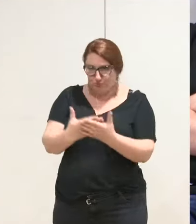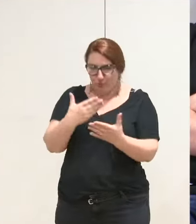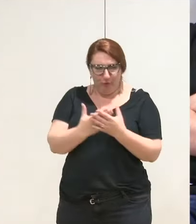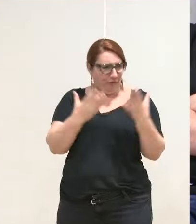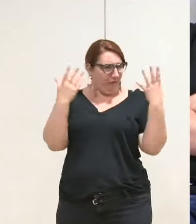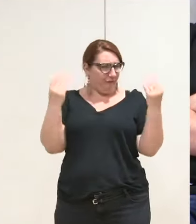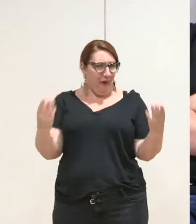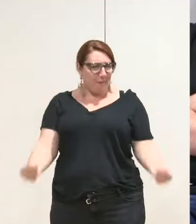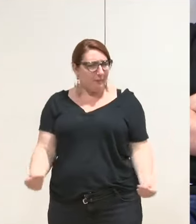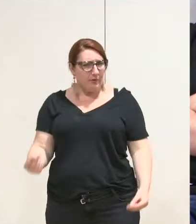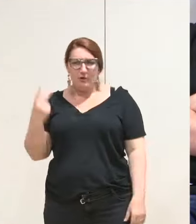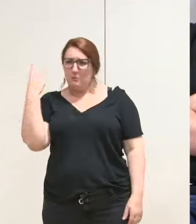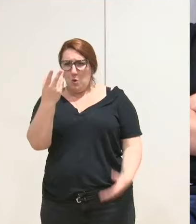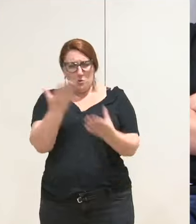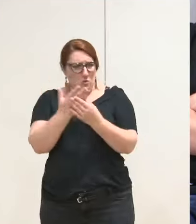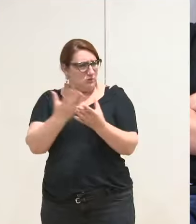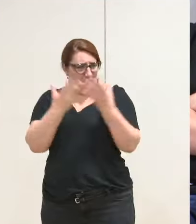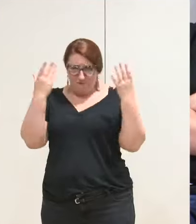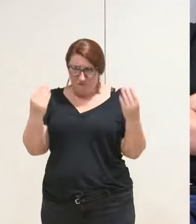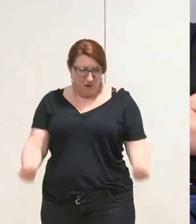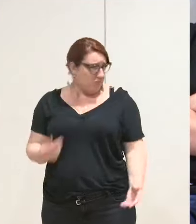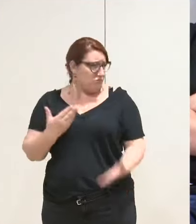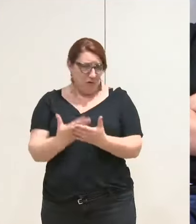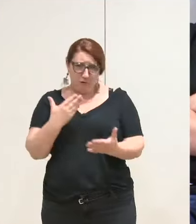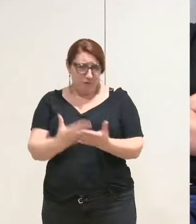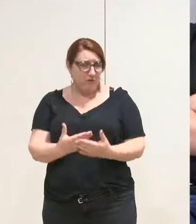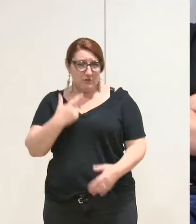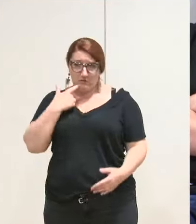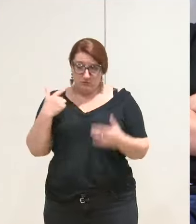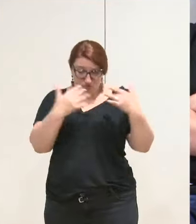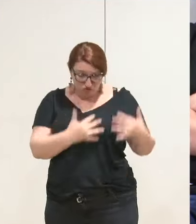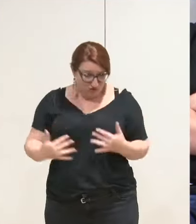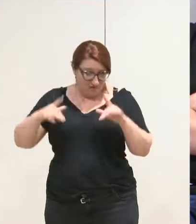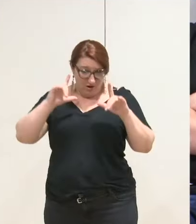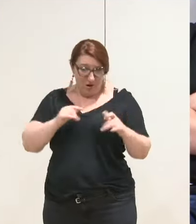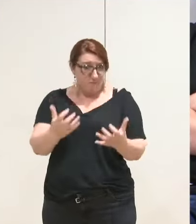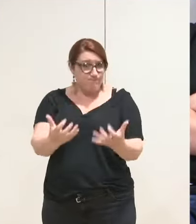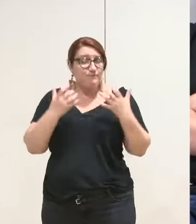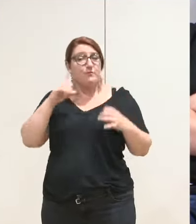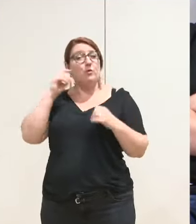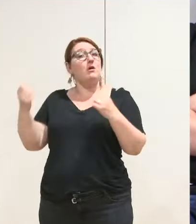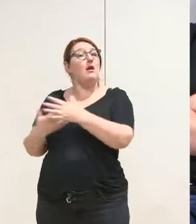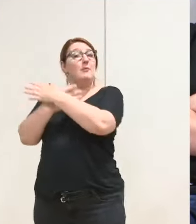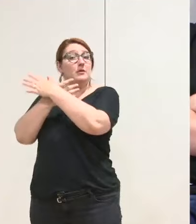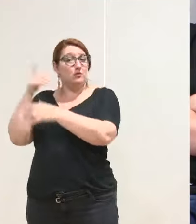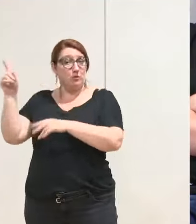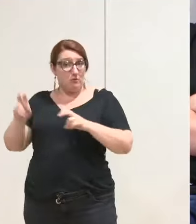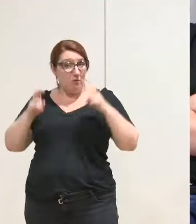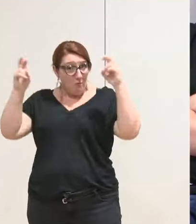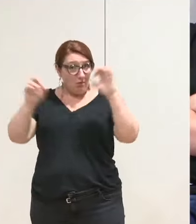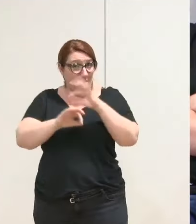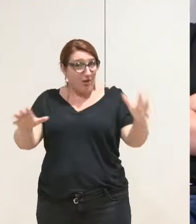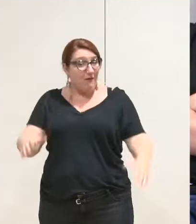dossier un élément de faiblesse supplémentaire qui est d'ailleurs inscrit dans le chiffre qui est là puisque la Métro n'a même pas augmenté